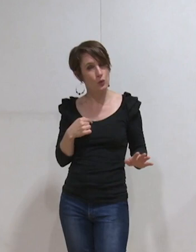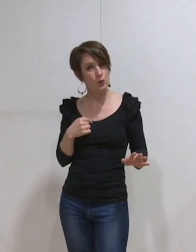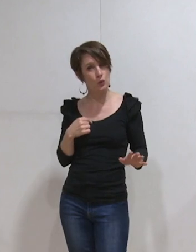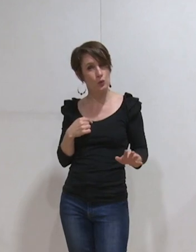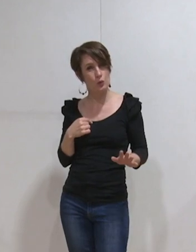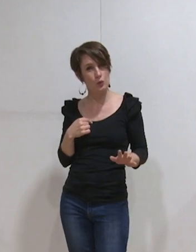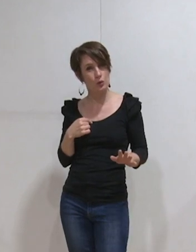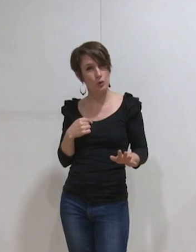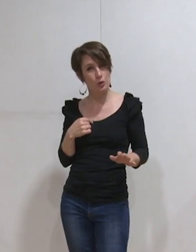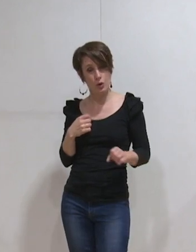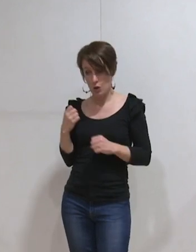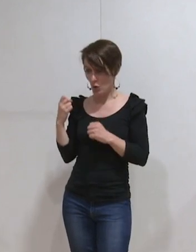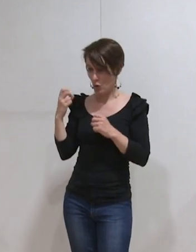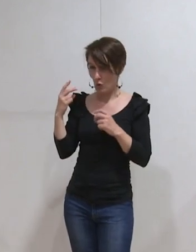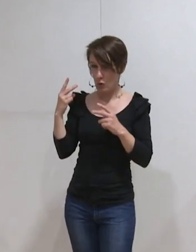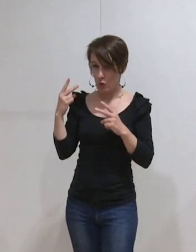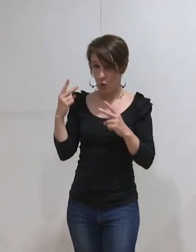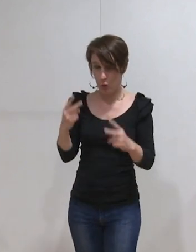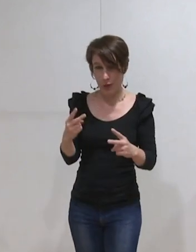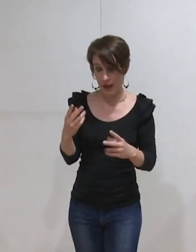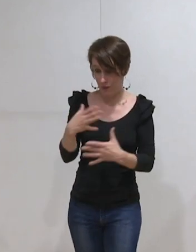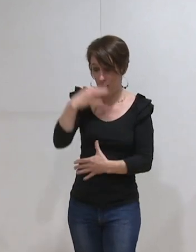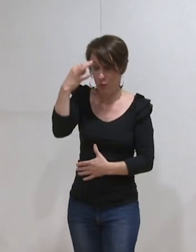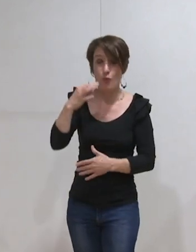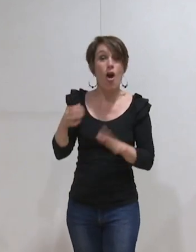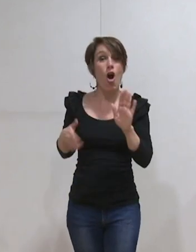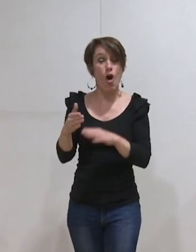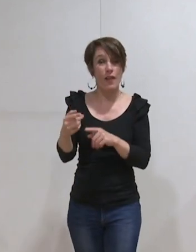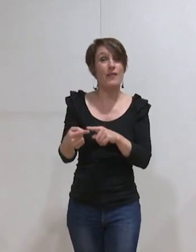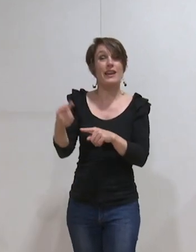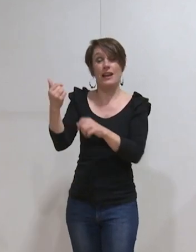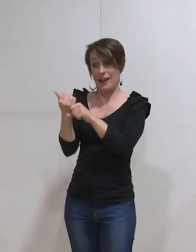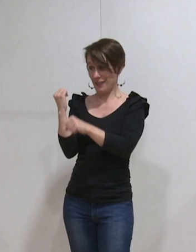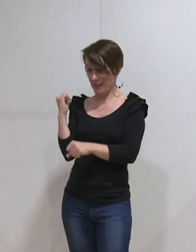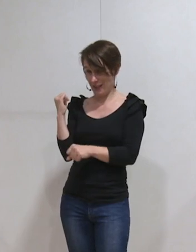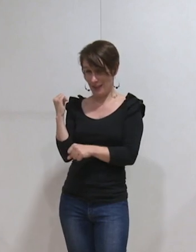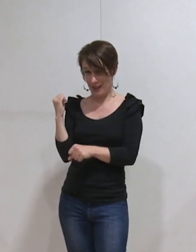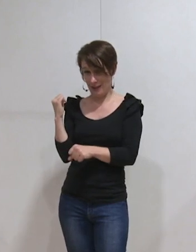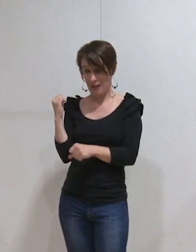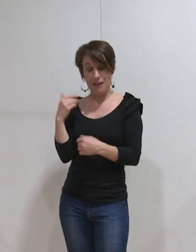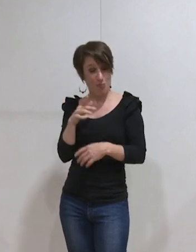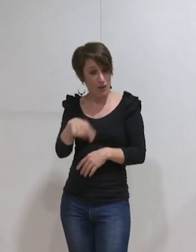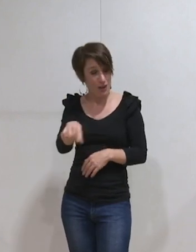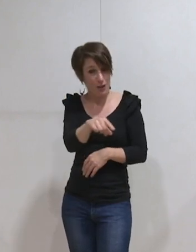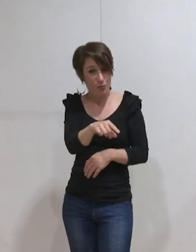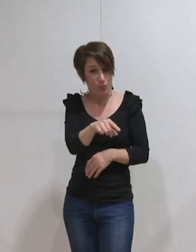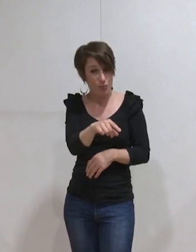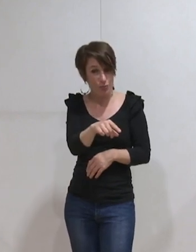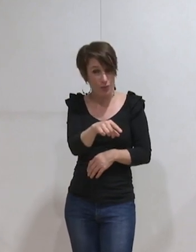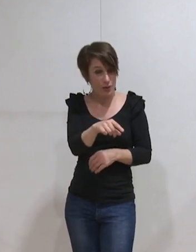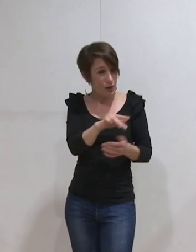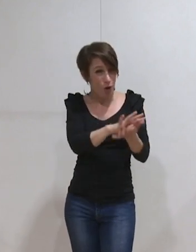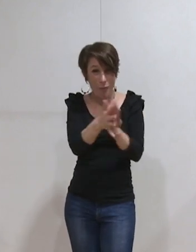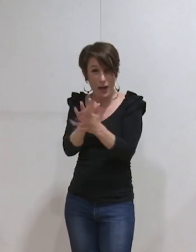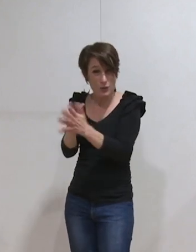mois d'avril dernier mais on a élaboré avec eux une relation de mettre toutes